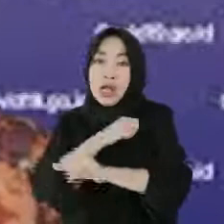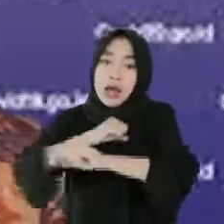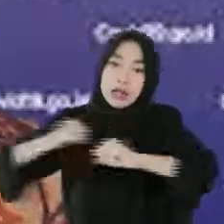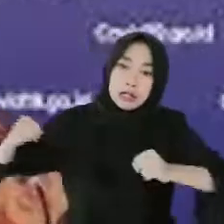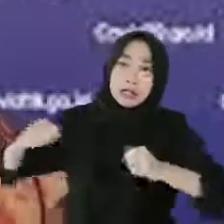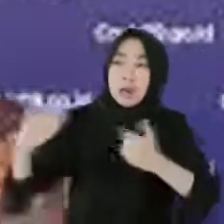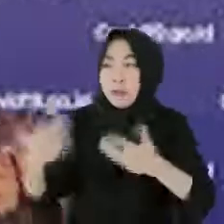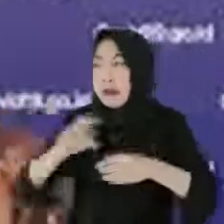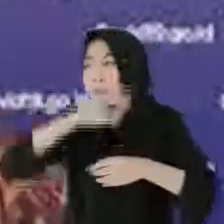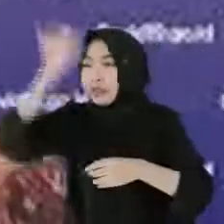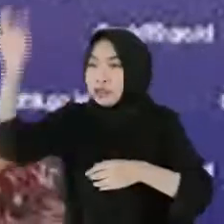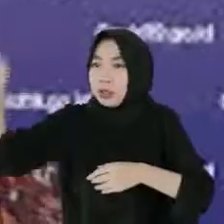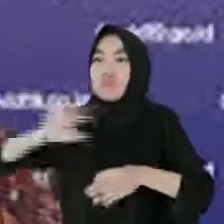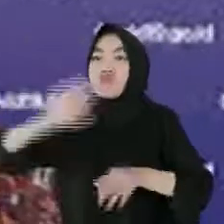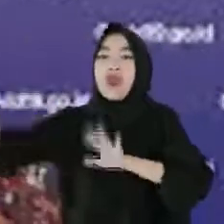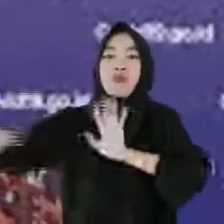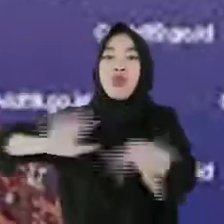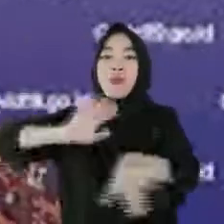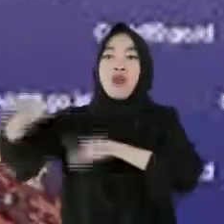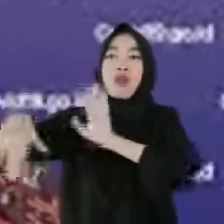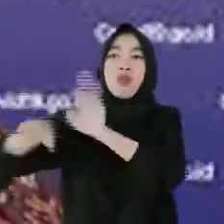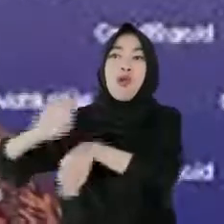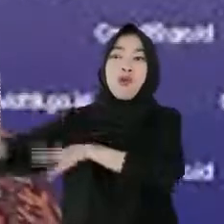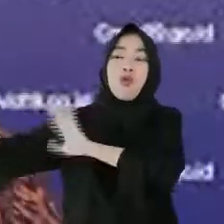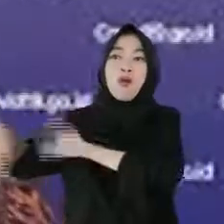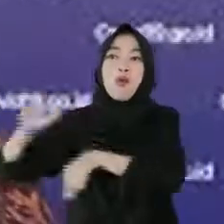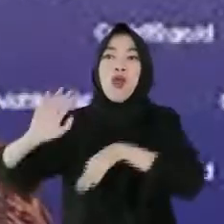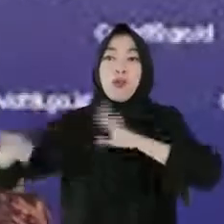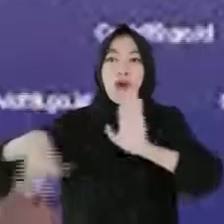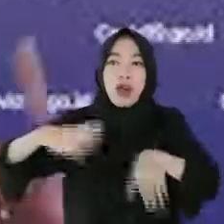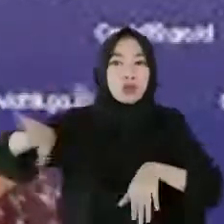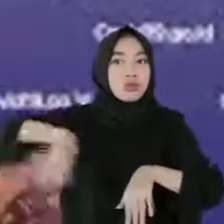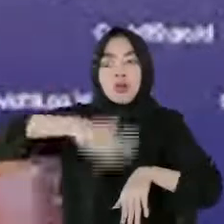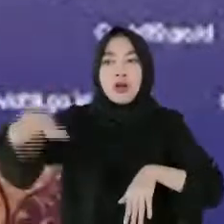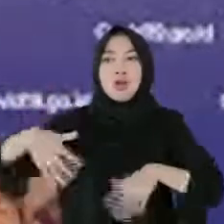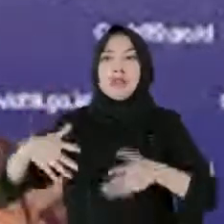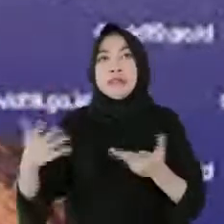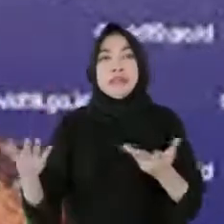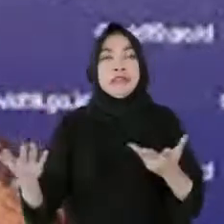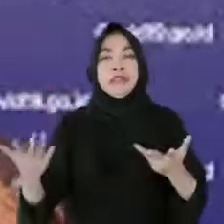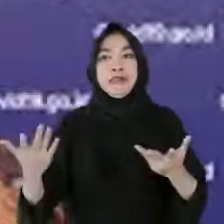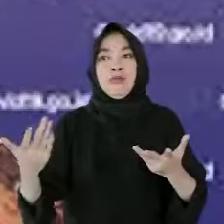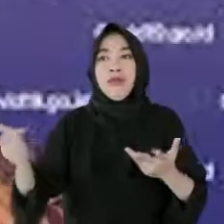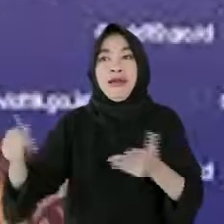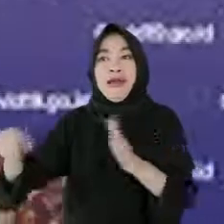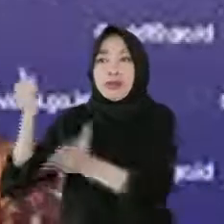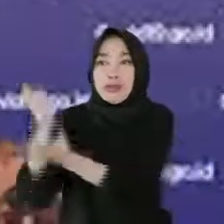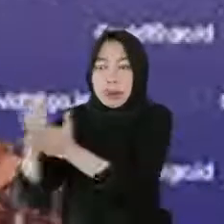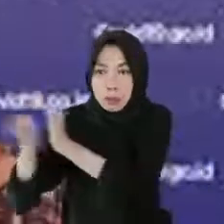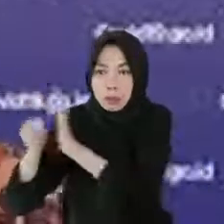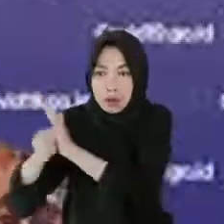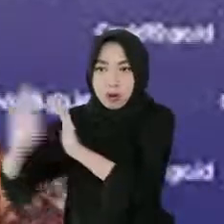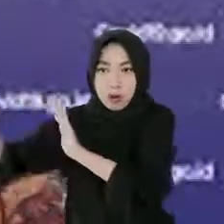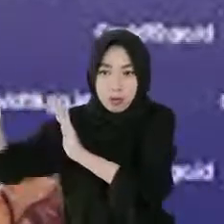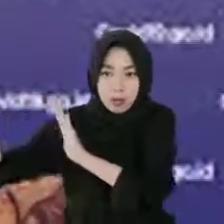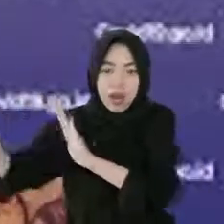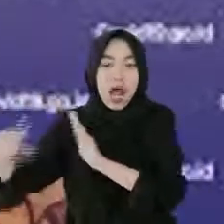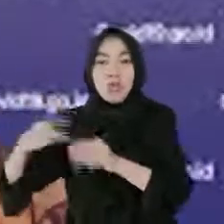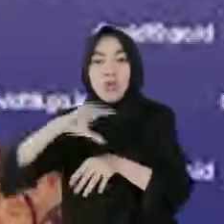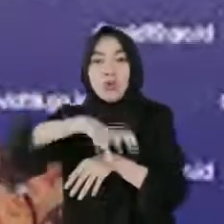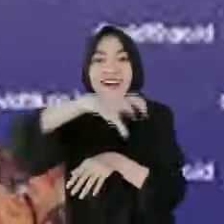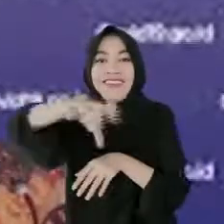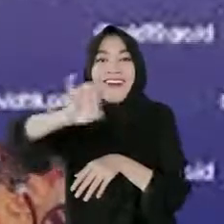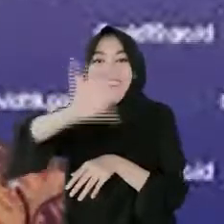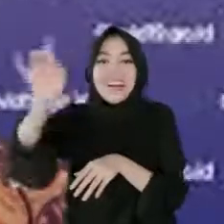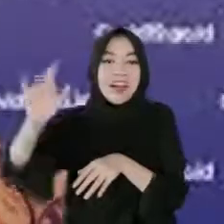ke rumahnya masing-masing ya ketempatnya masing-masing gitu Yap mungkin mereka ada di Papua sendiri tetapi kan